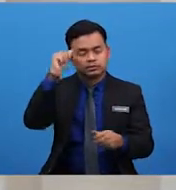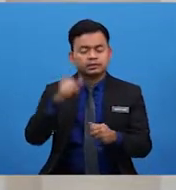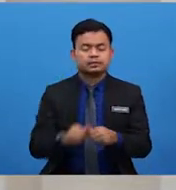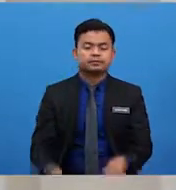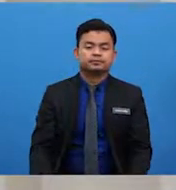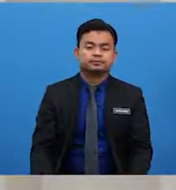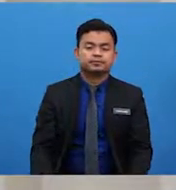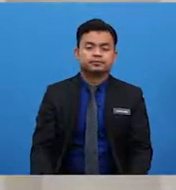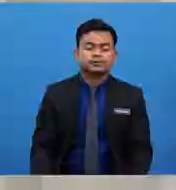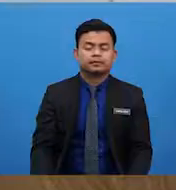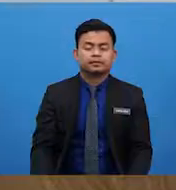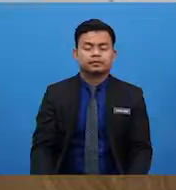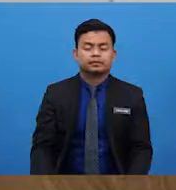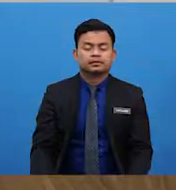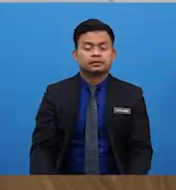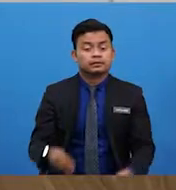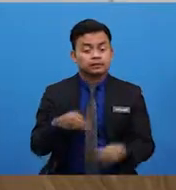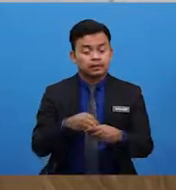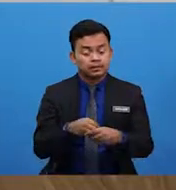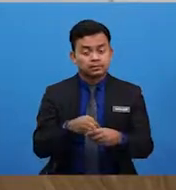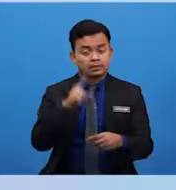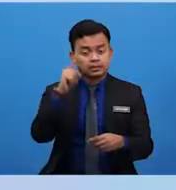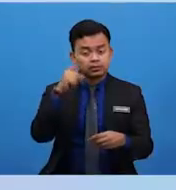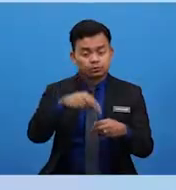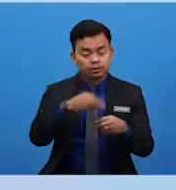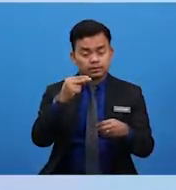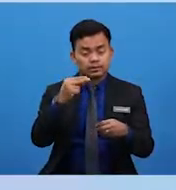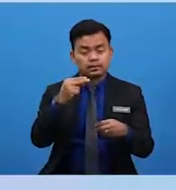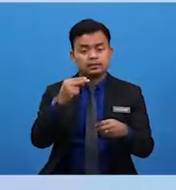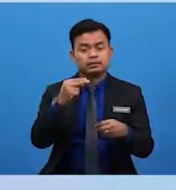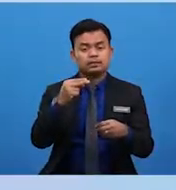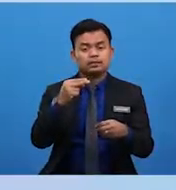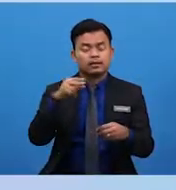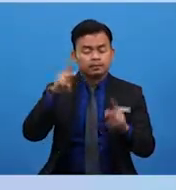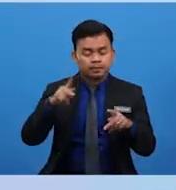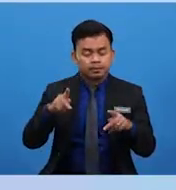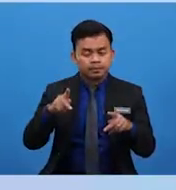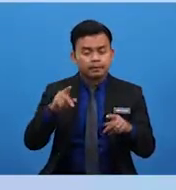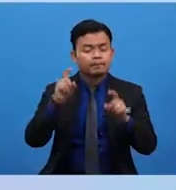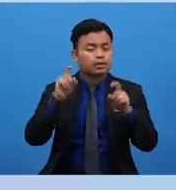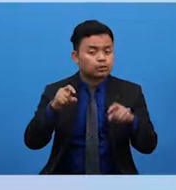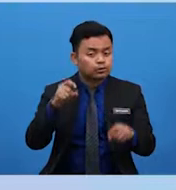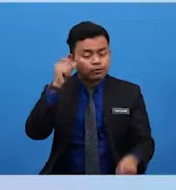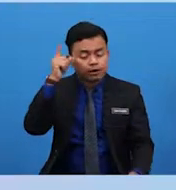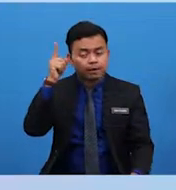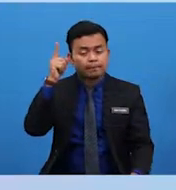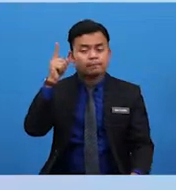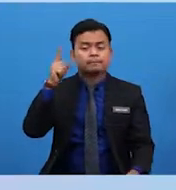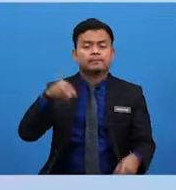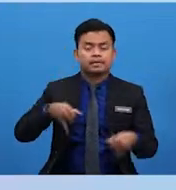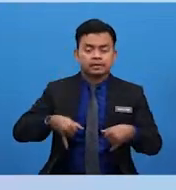unsur seni terpenting ini dalam sebuah penghargaan Plaza harus memahami unsur seni yang gadis Andrew